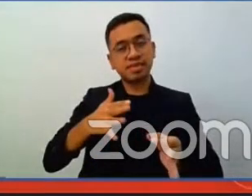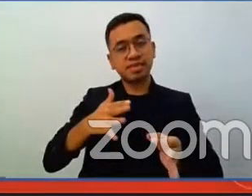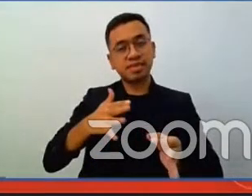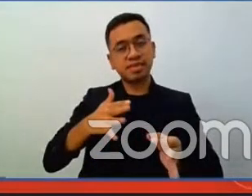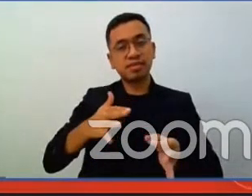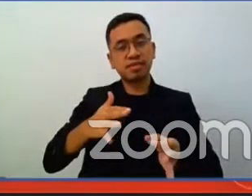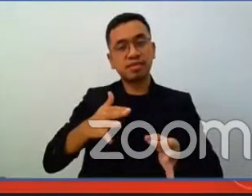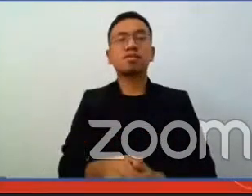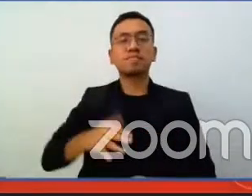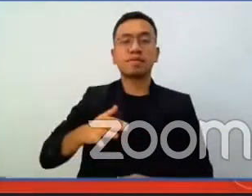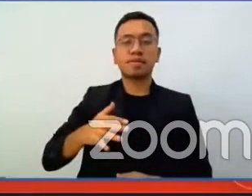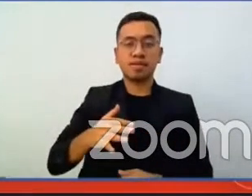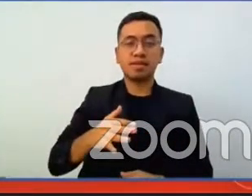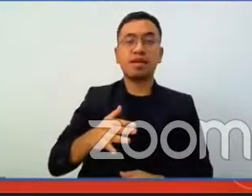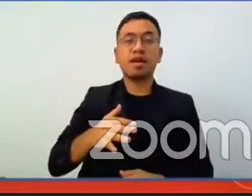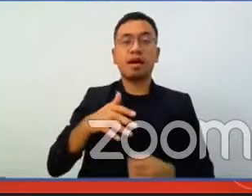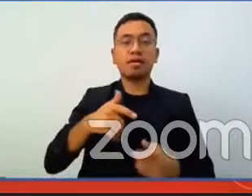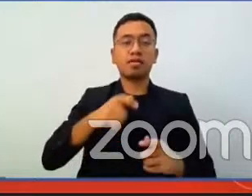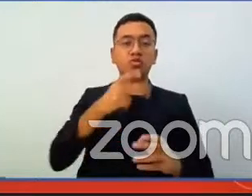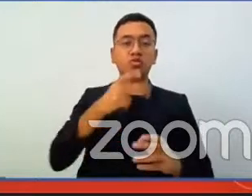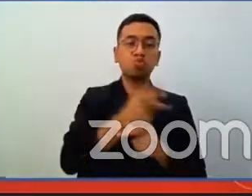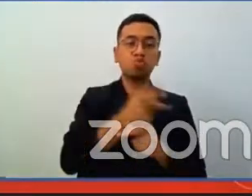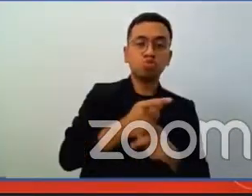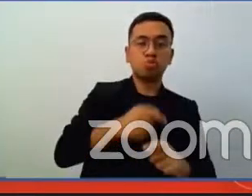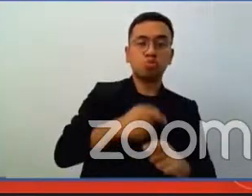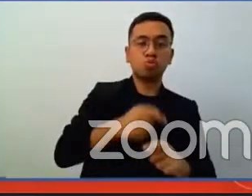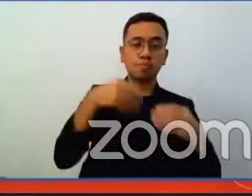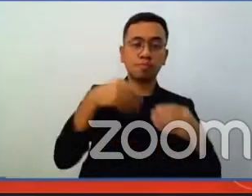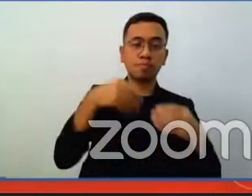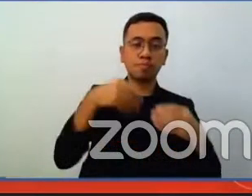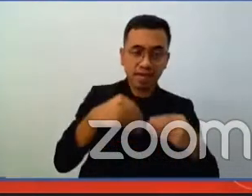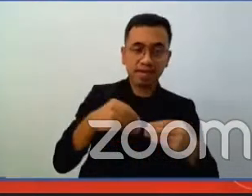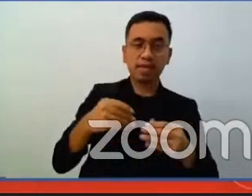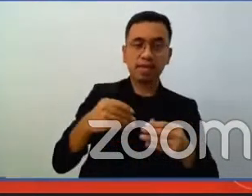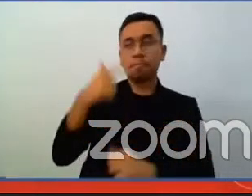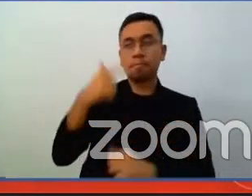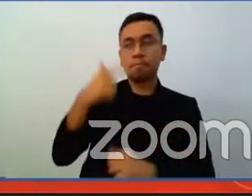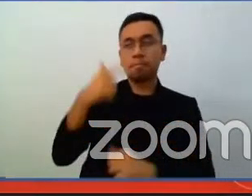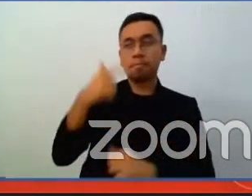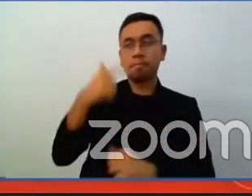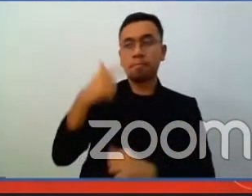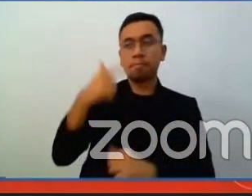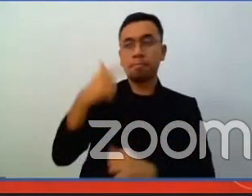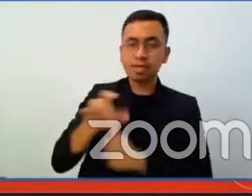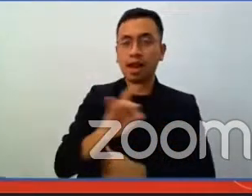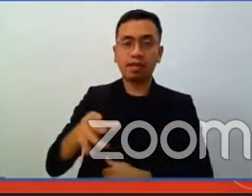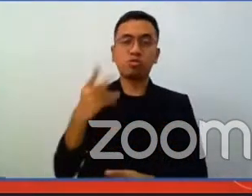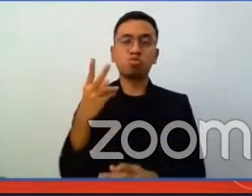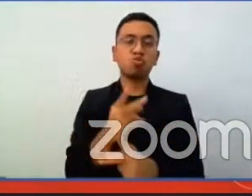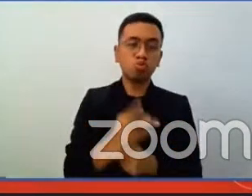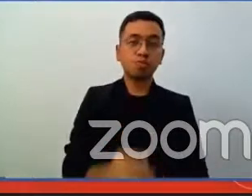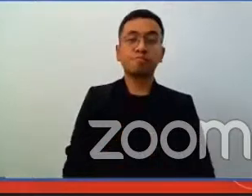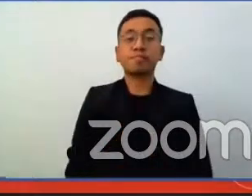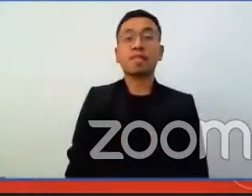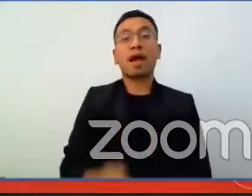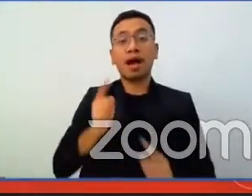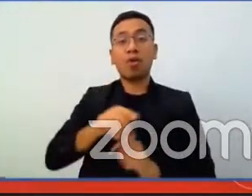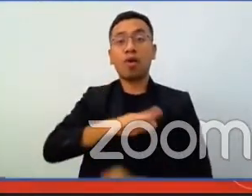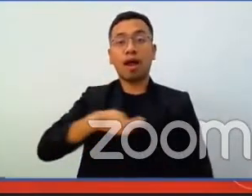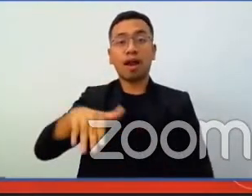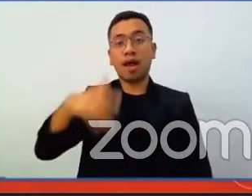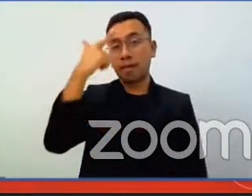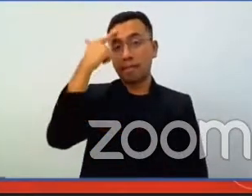perancah dari segi materi, proses belajar dan segala macamnya, agar ketika siswa belajar secara